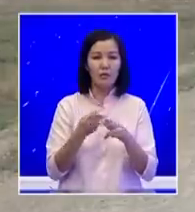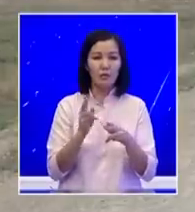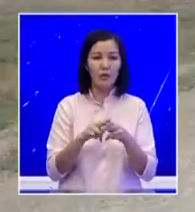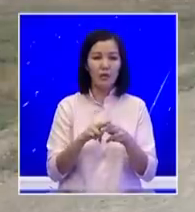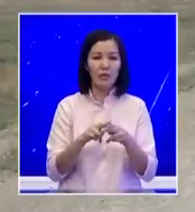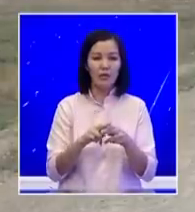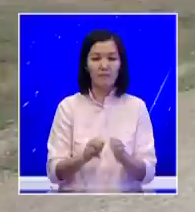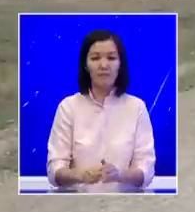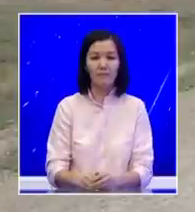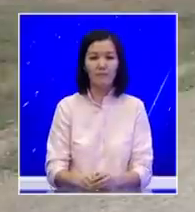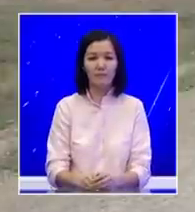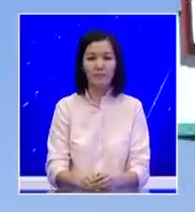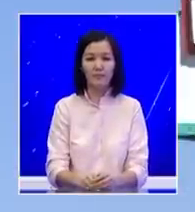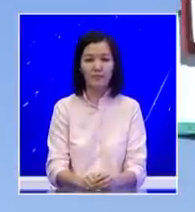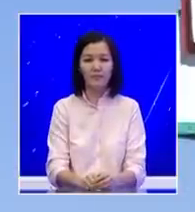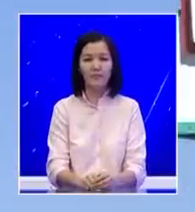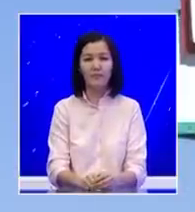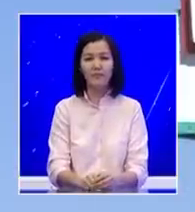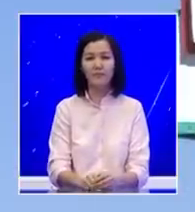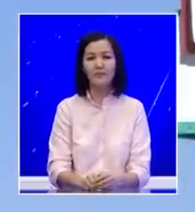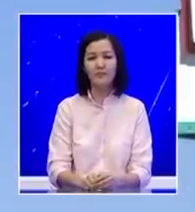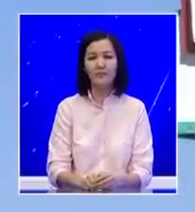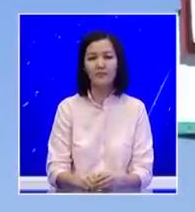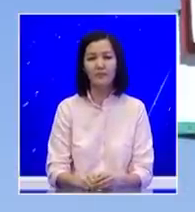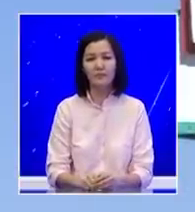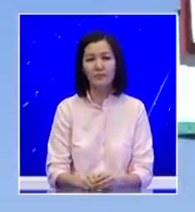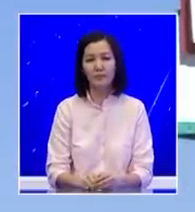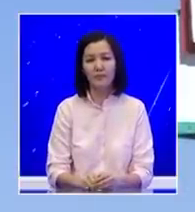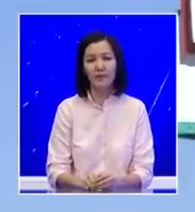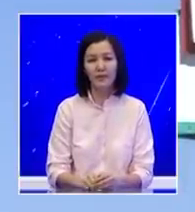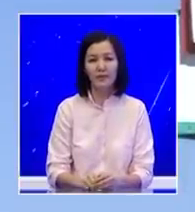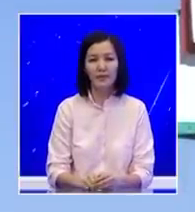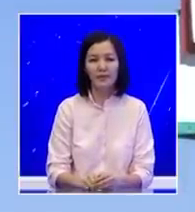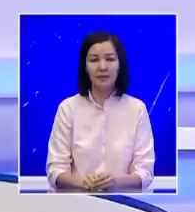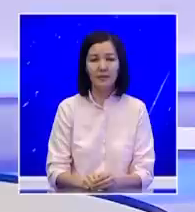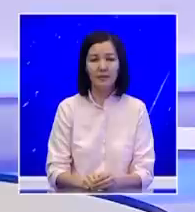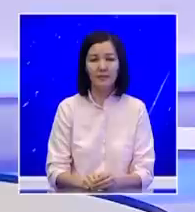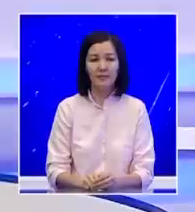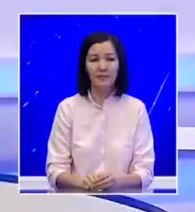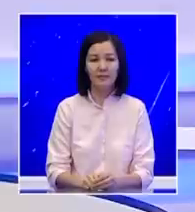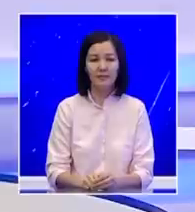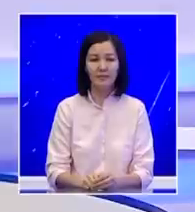Солай-солай. Рахат Рахымжанов, Айдос Қалиев, Жетісу арнасы, Ақсу ауданынан.